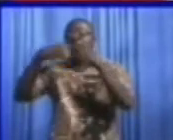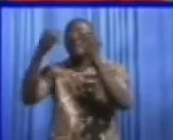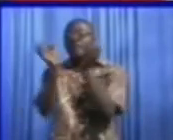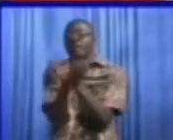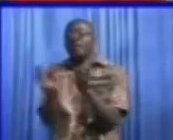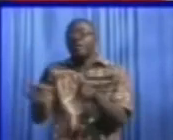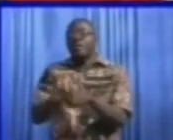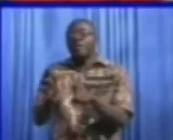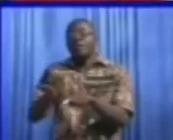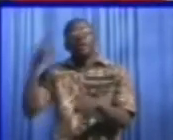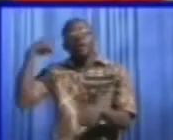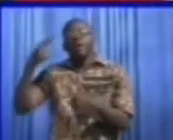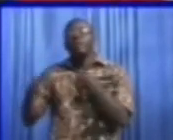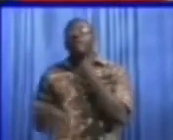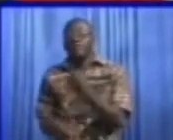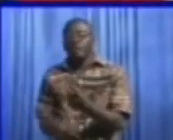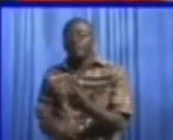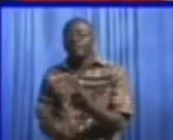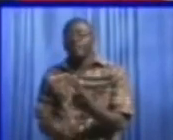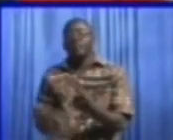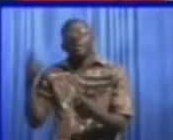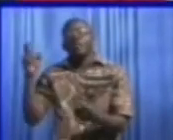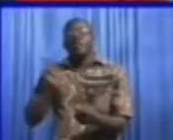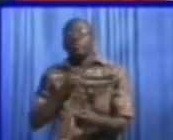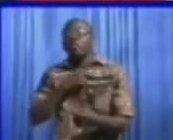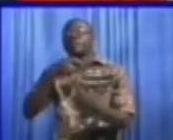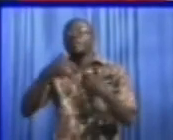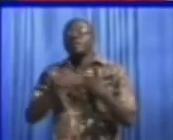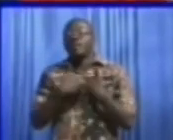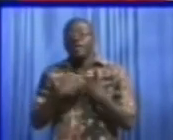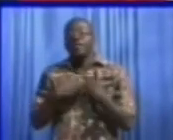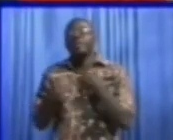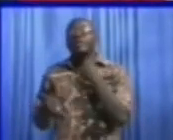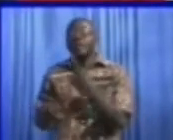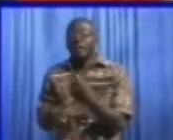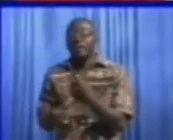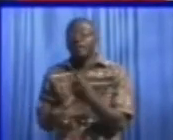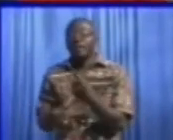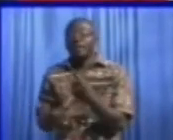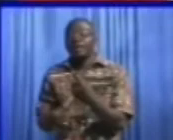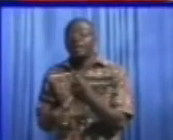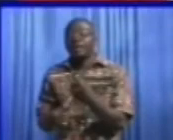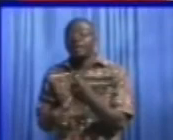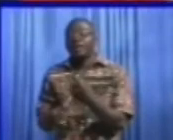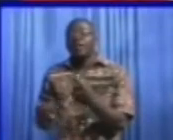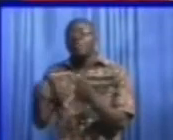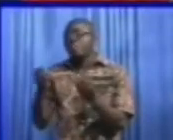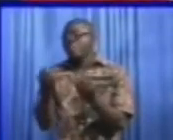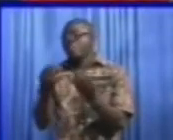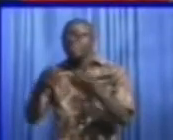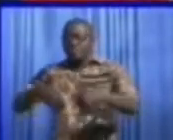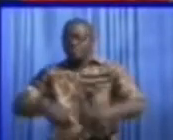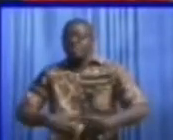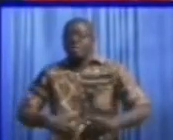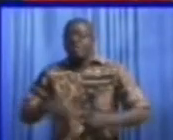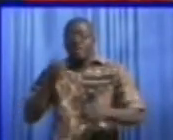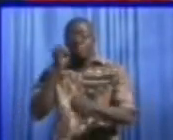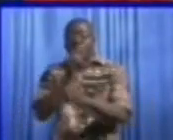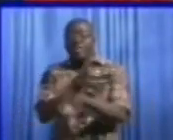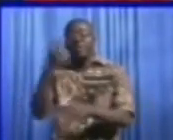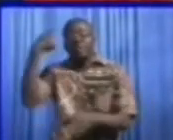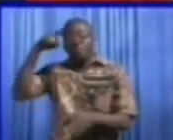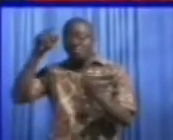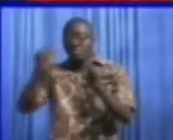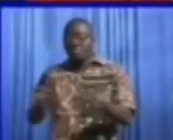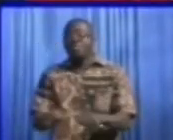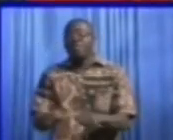l'avons souhaité, une équipe de relève. Parce que nous avons expressément dit que de nombreux jeunes étaient prêts pour